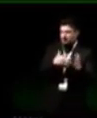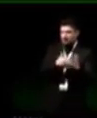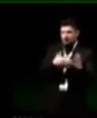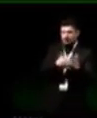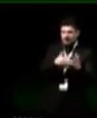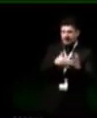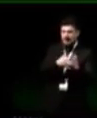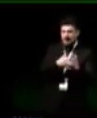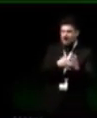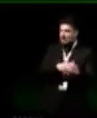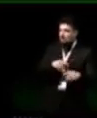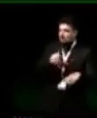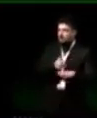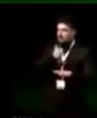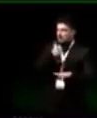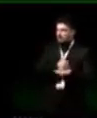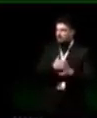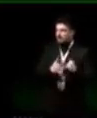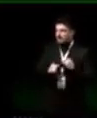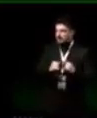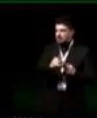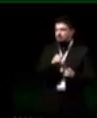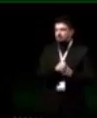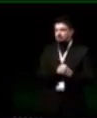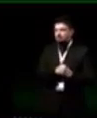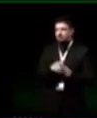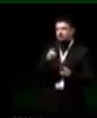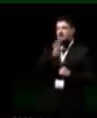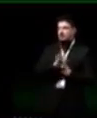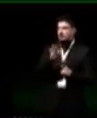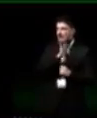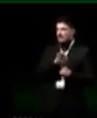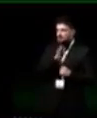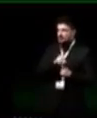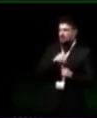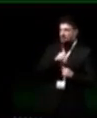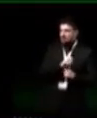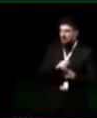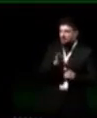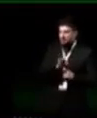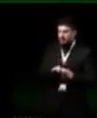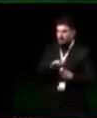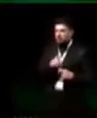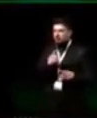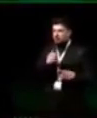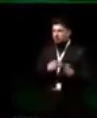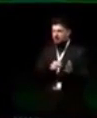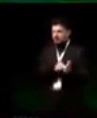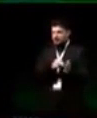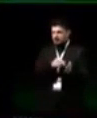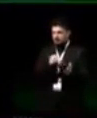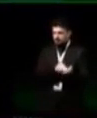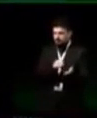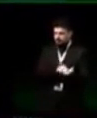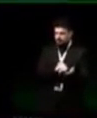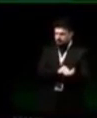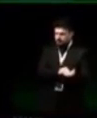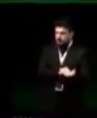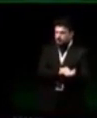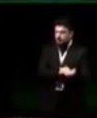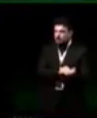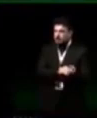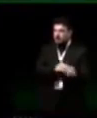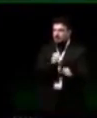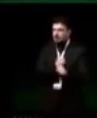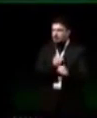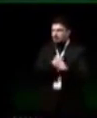Piero Fassino, a cominciare da Dario Franceschini, per citare i due segretari presenti, ha un lavoro straordinario per mettere